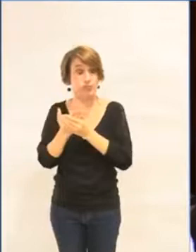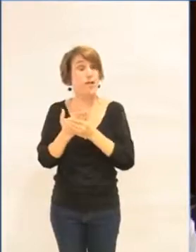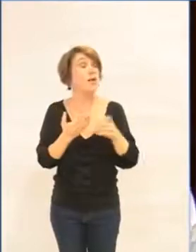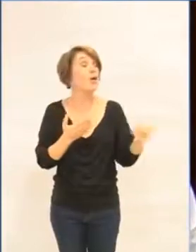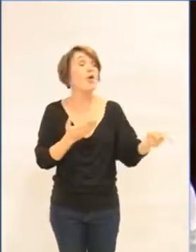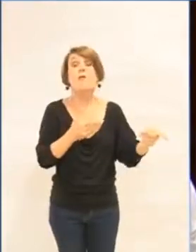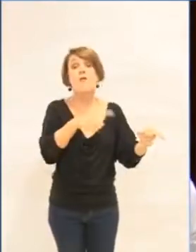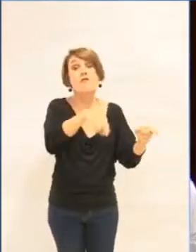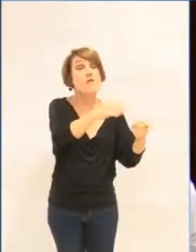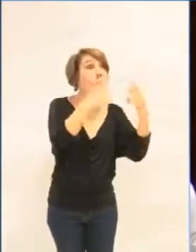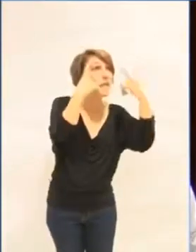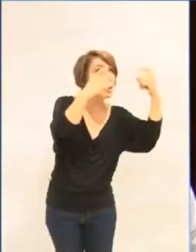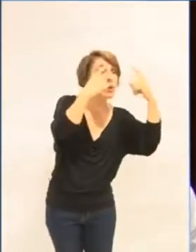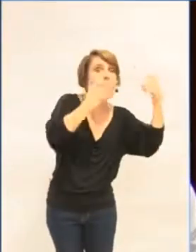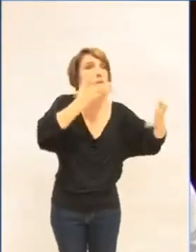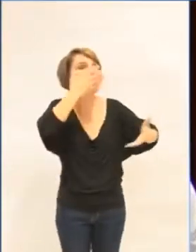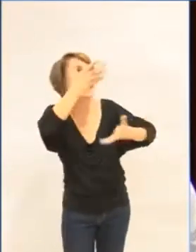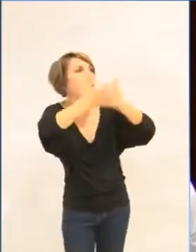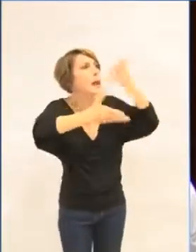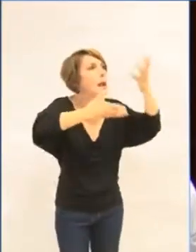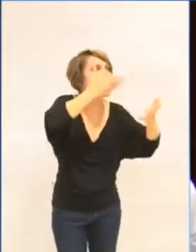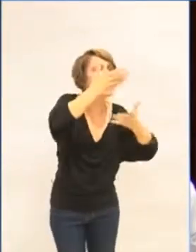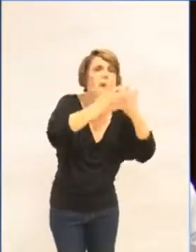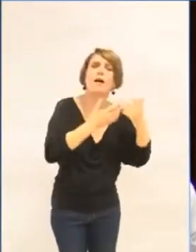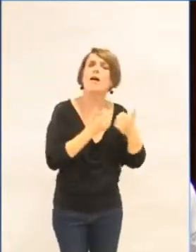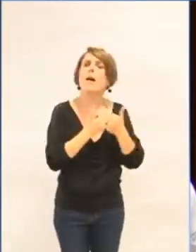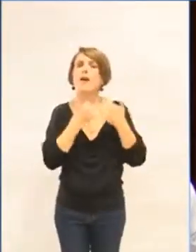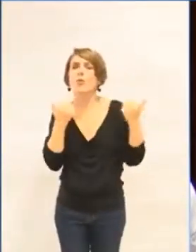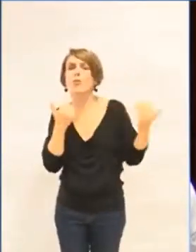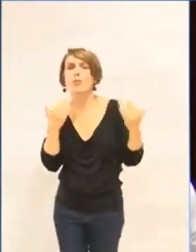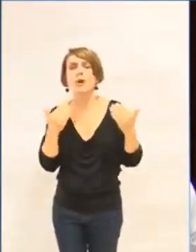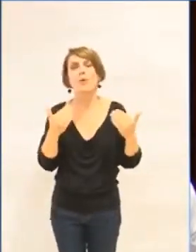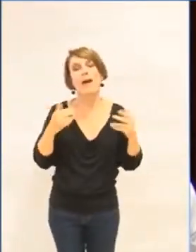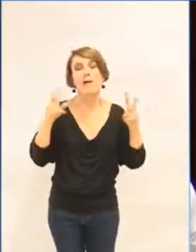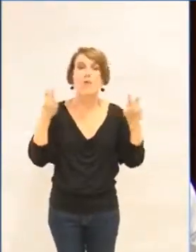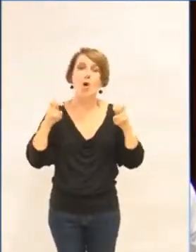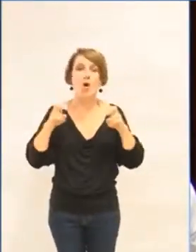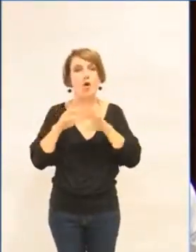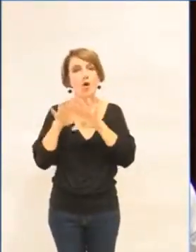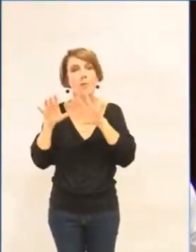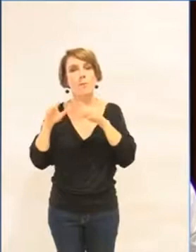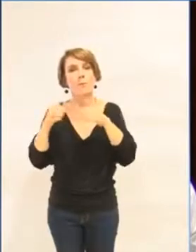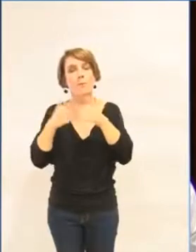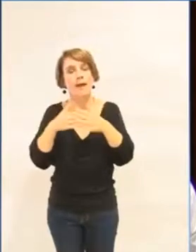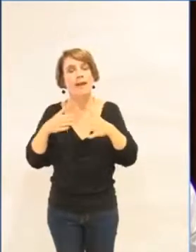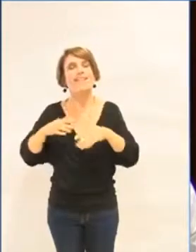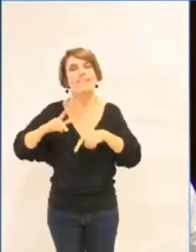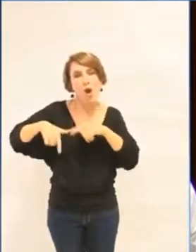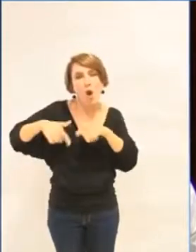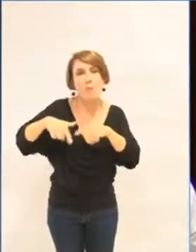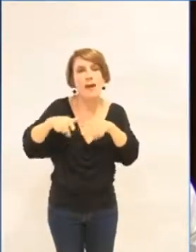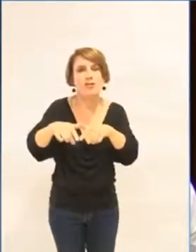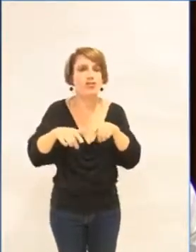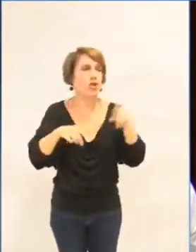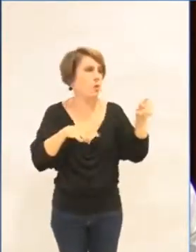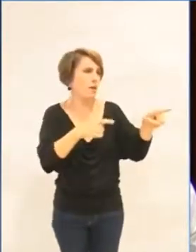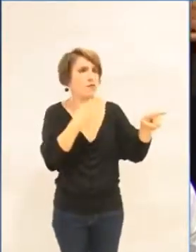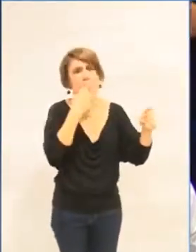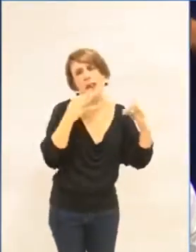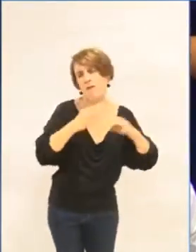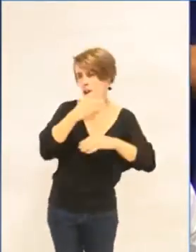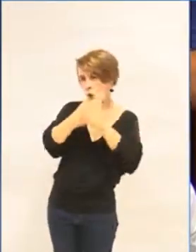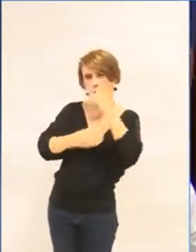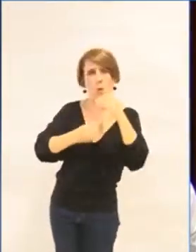sans être celui des marcheurs, opposait déjà le nouveau monde, transparent, vertueux,